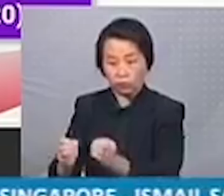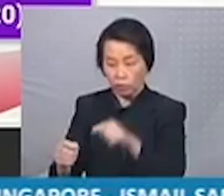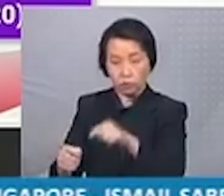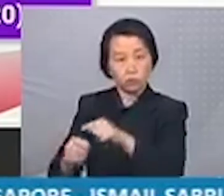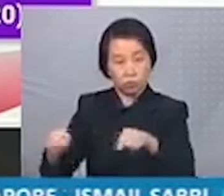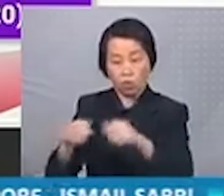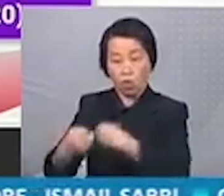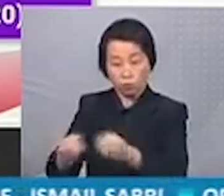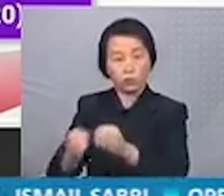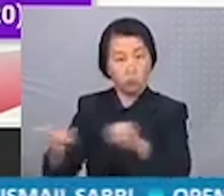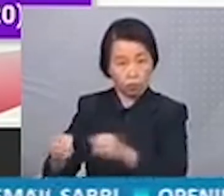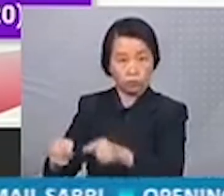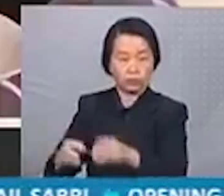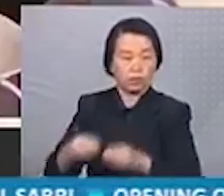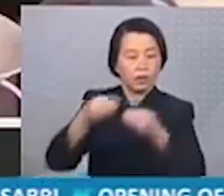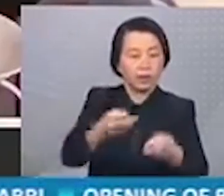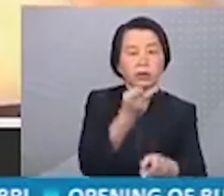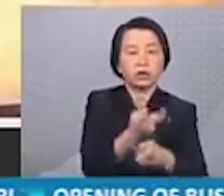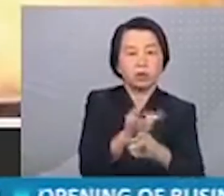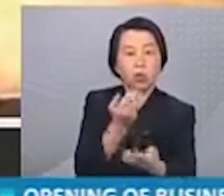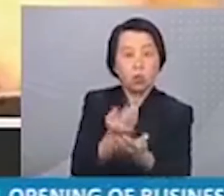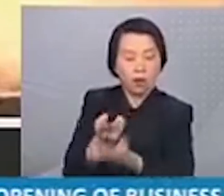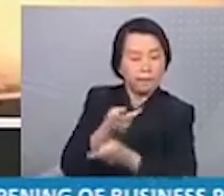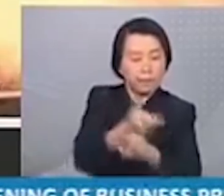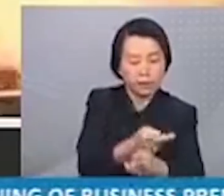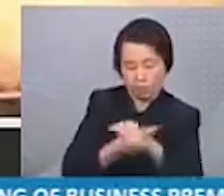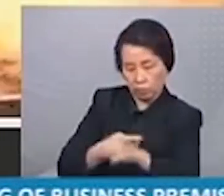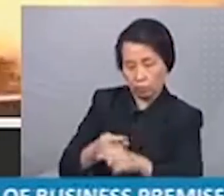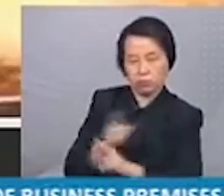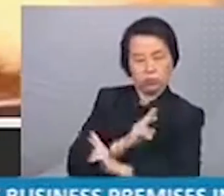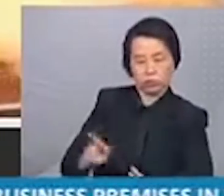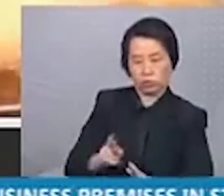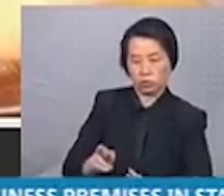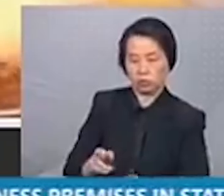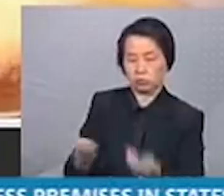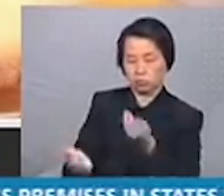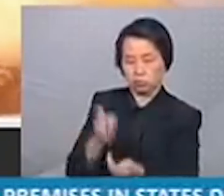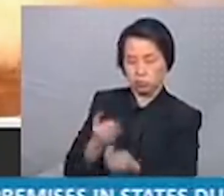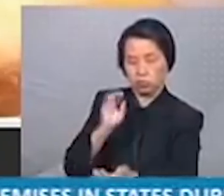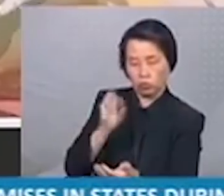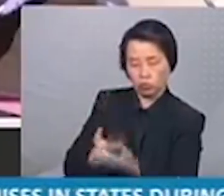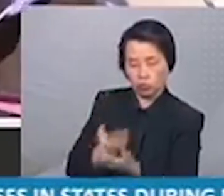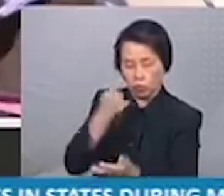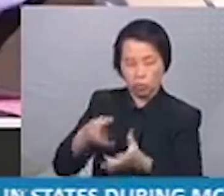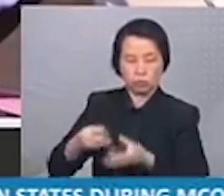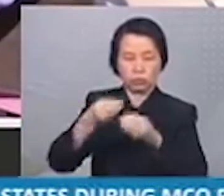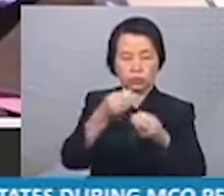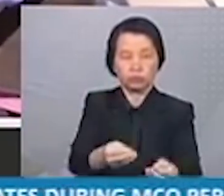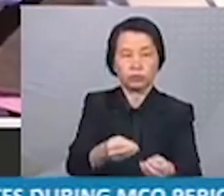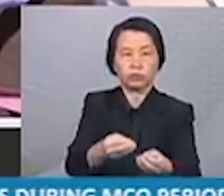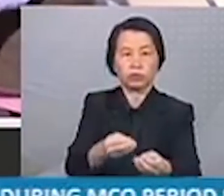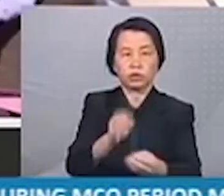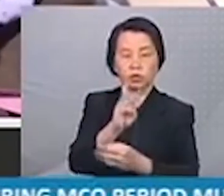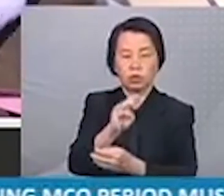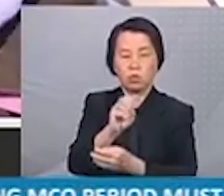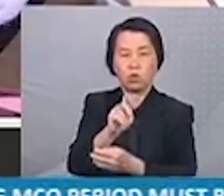pemberi pinjaman uang 1951 yang menyediakan kemudahan kredit untuk memberi moratorium